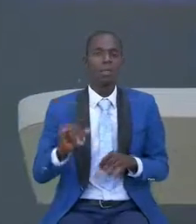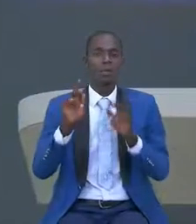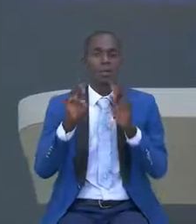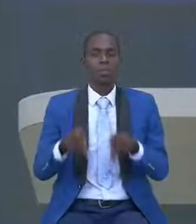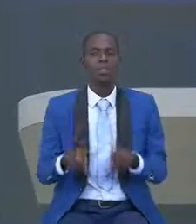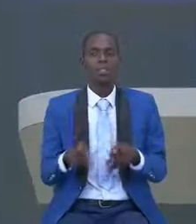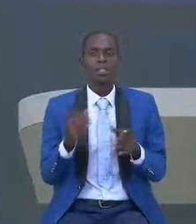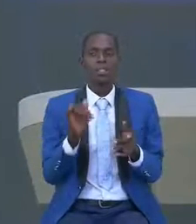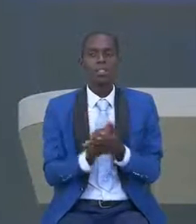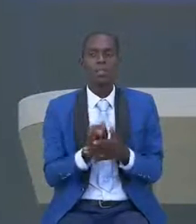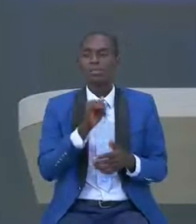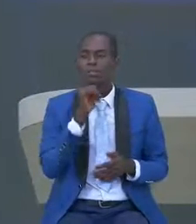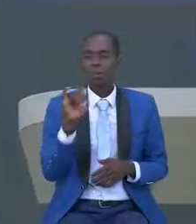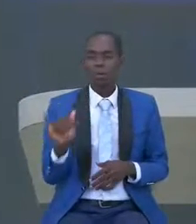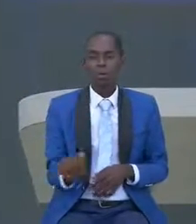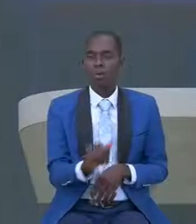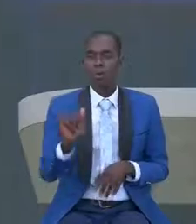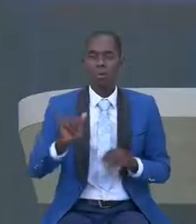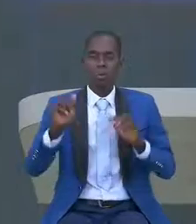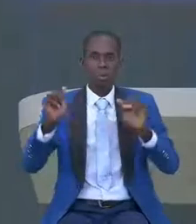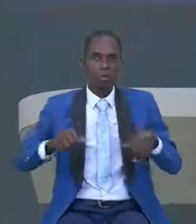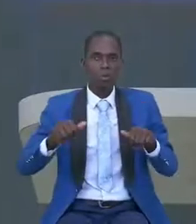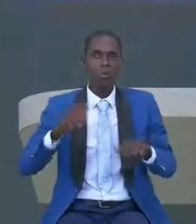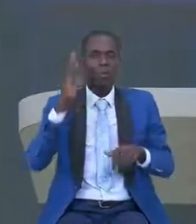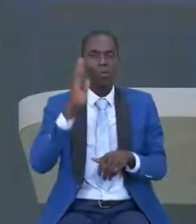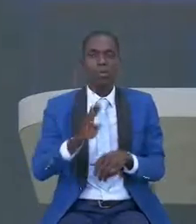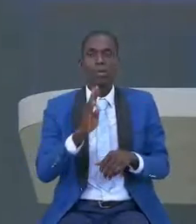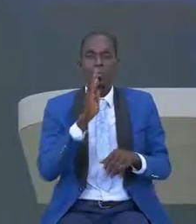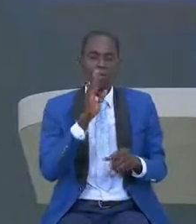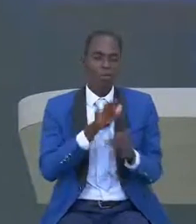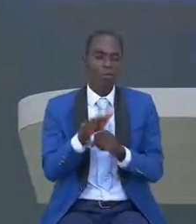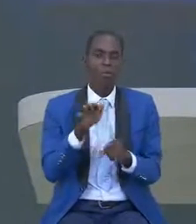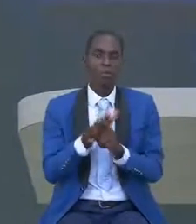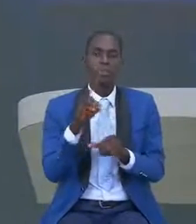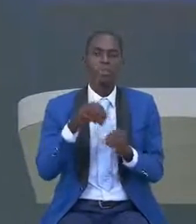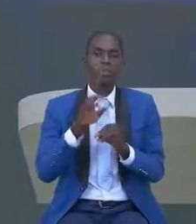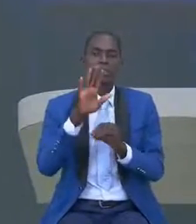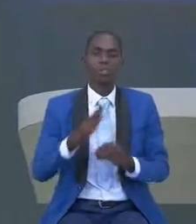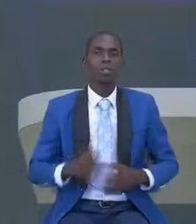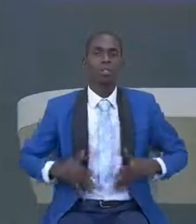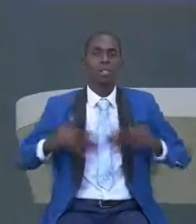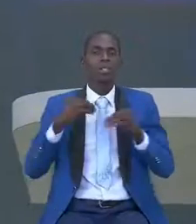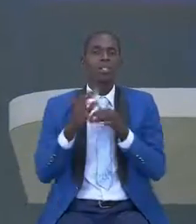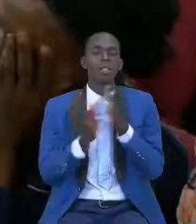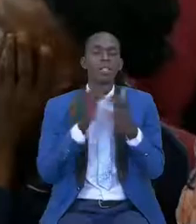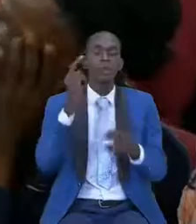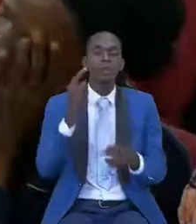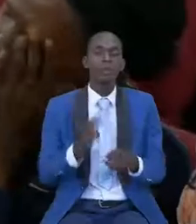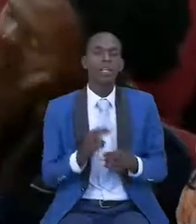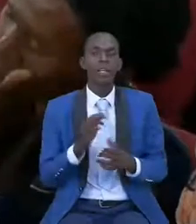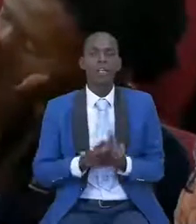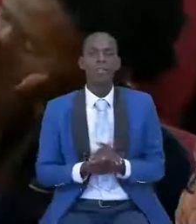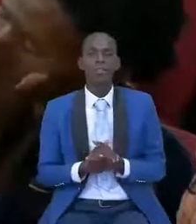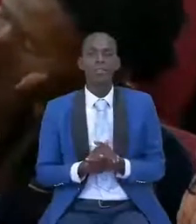ordinaire. Ces possibilités singulières seront accomplies dans ta vie. Au nom de Jésus.